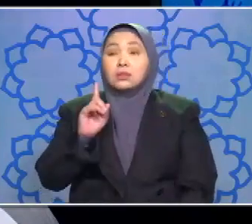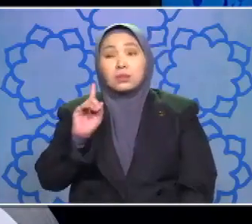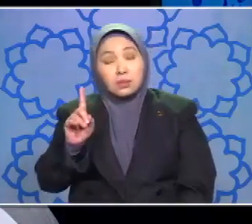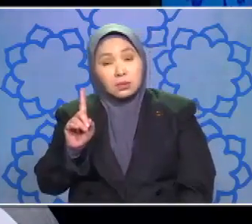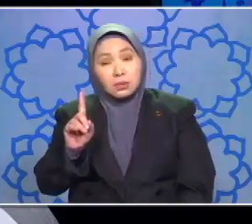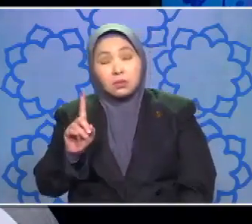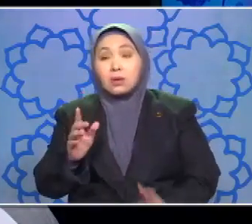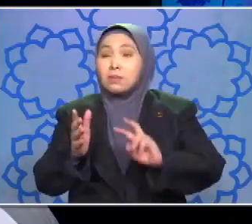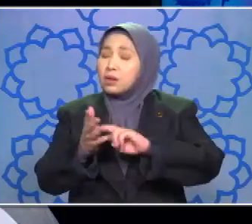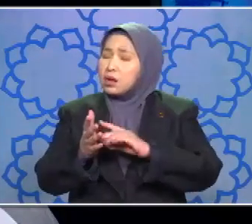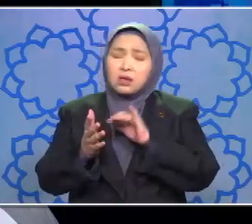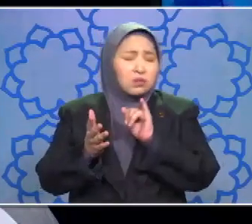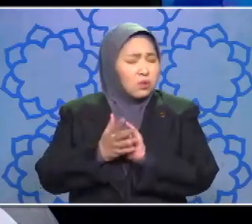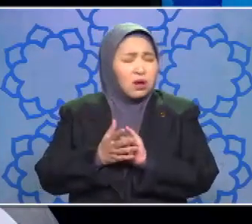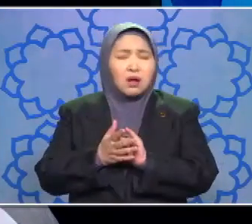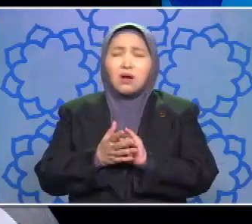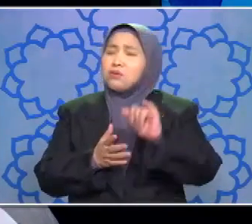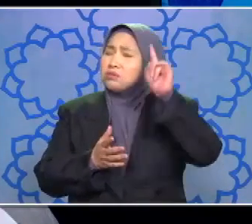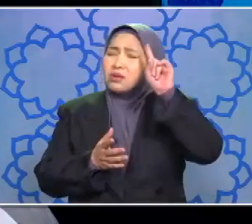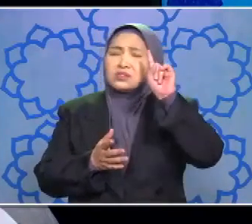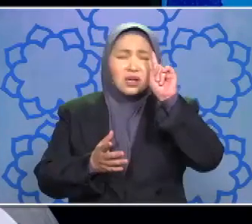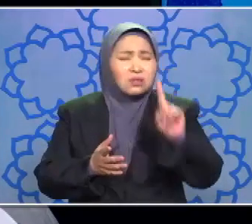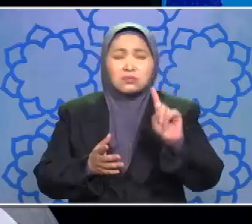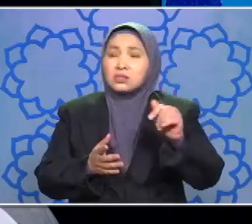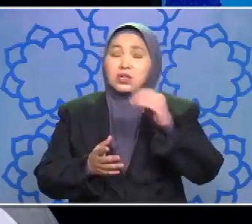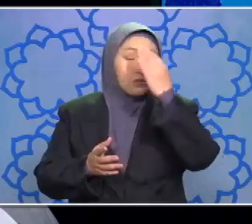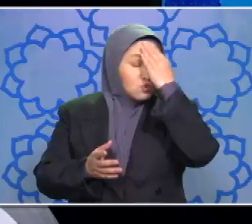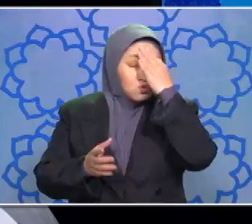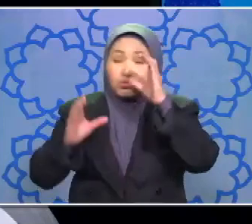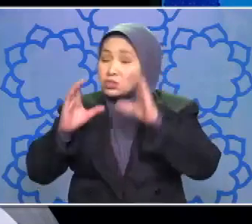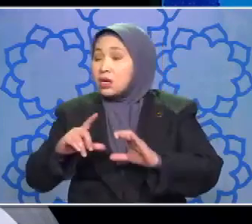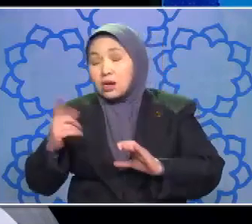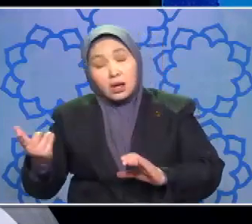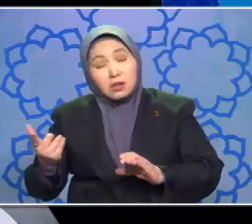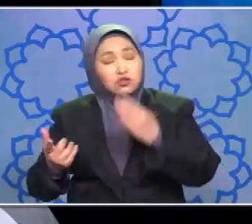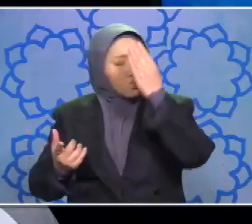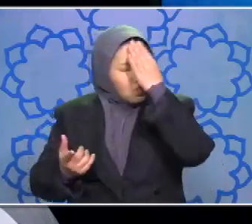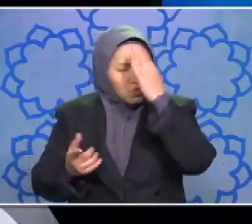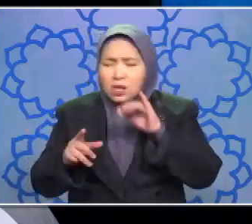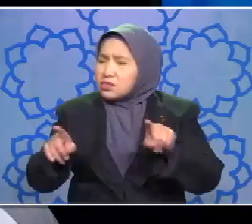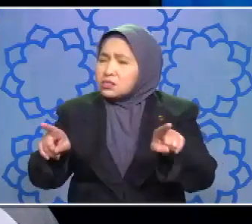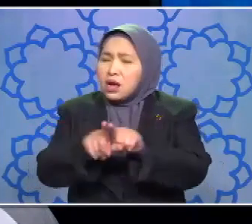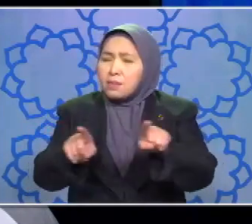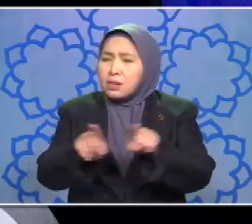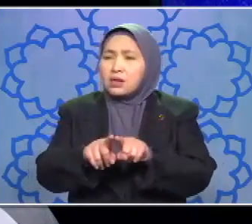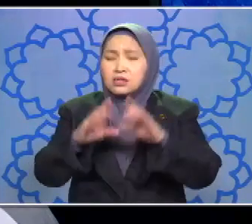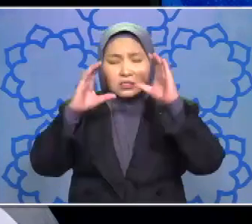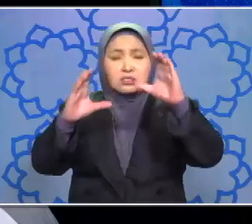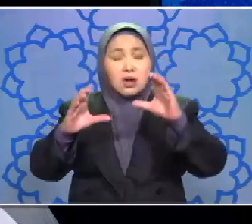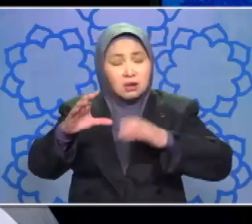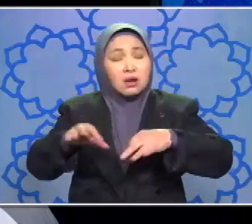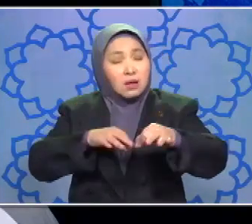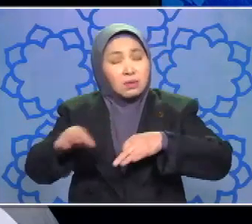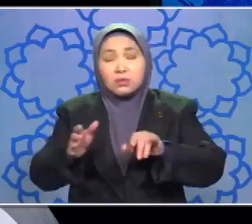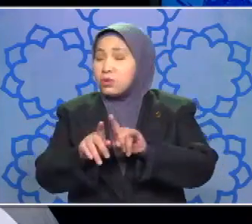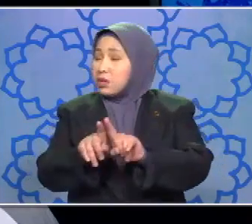Maksudnya memang itulah dia, kan? Dia tidak ada ini sujud cara lain, semuanya bersujud. Betul. Walaupun bahasanya cara berbezalah Ustaz,